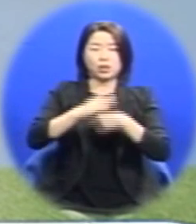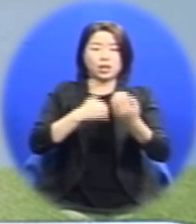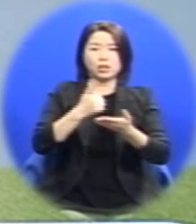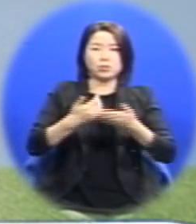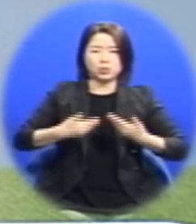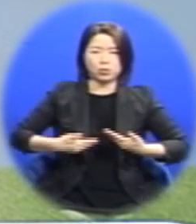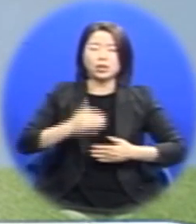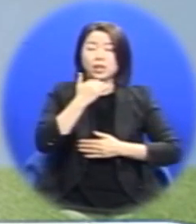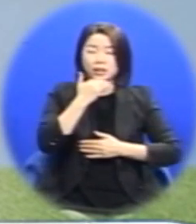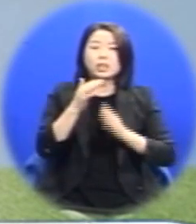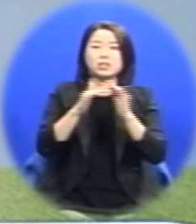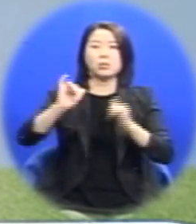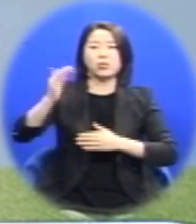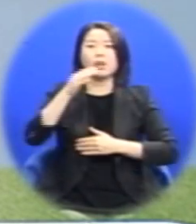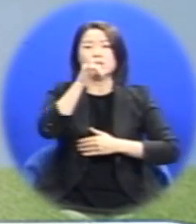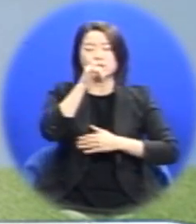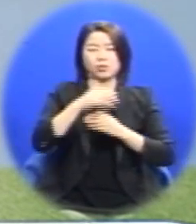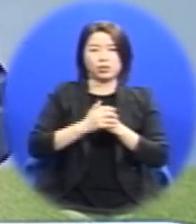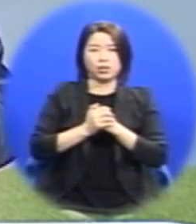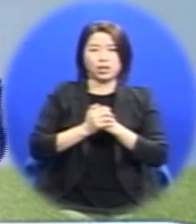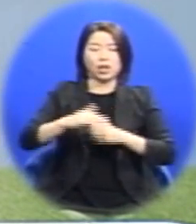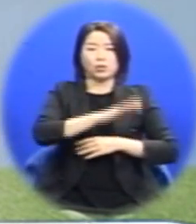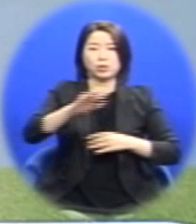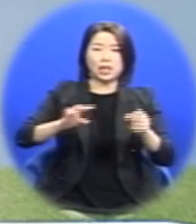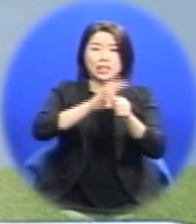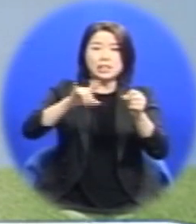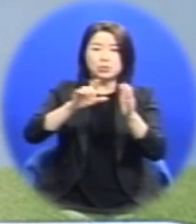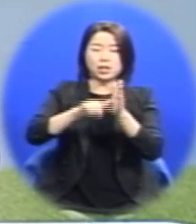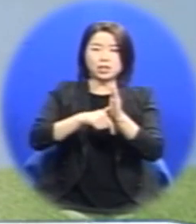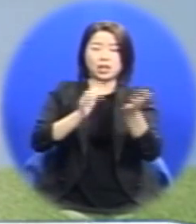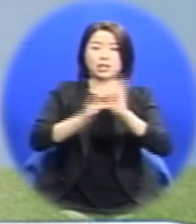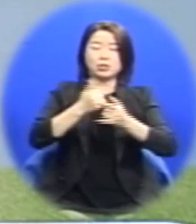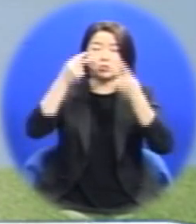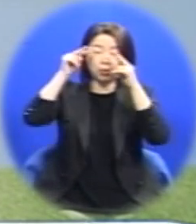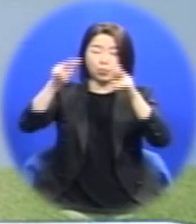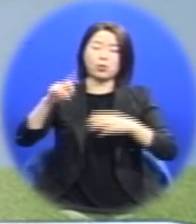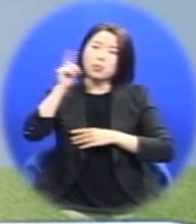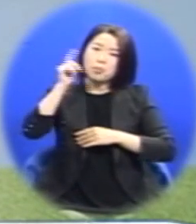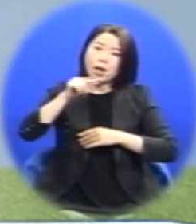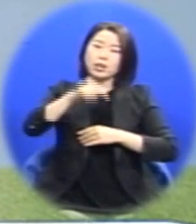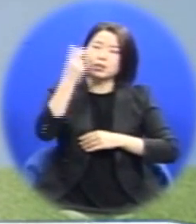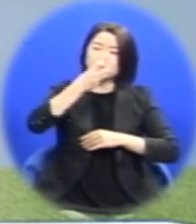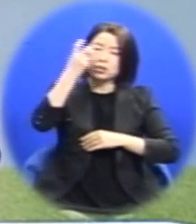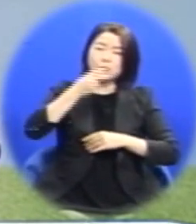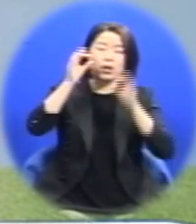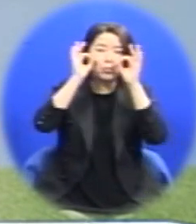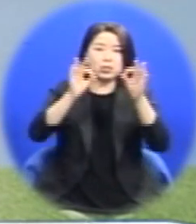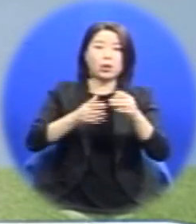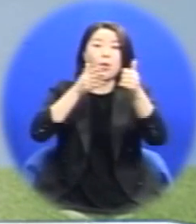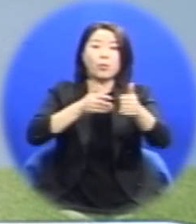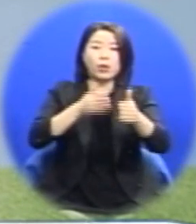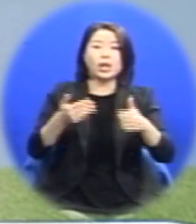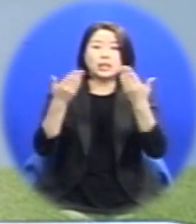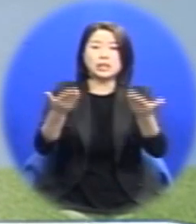사람이 되어 있는 거예요. 우리가 24시간 예수님을 바라보고 매일같이 그것을 점검해 보자고 그렇게